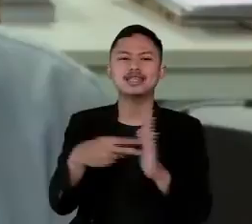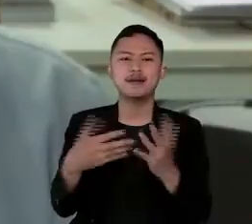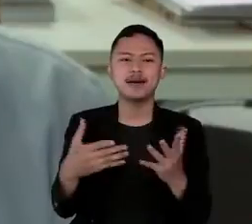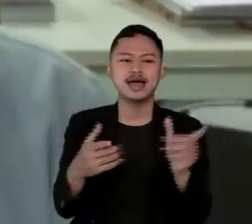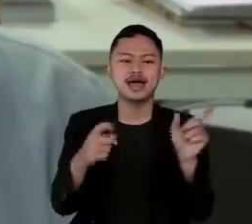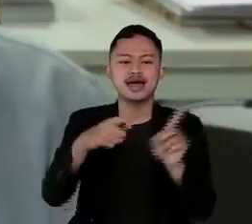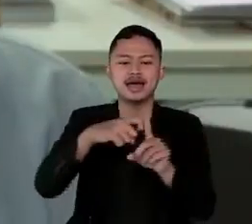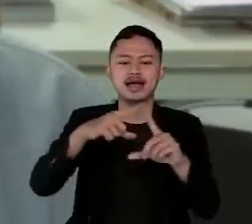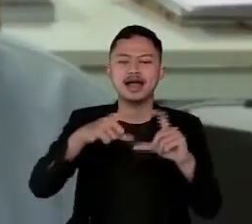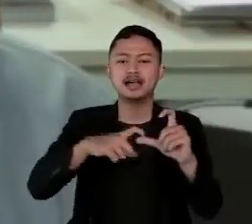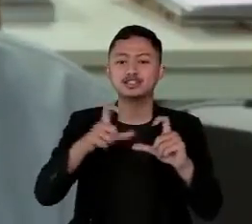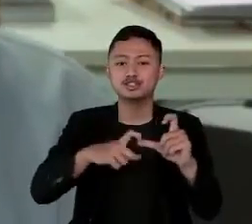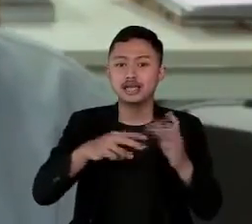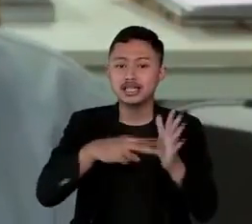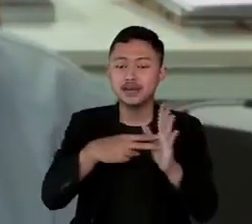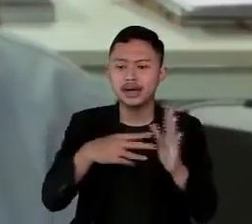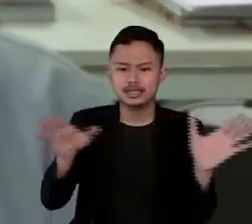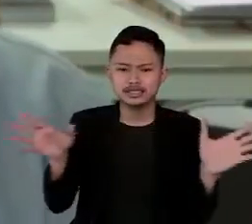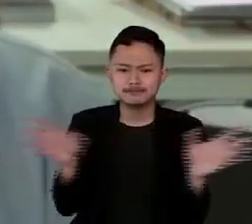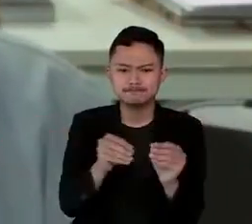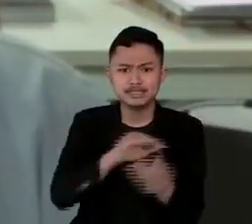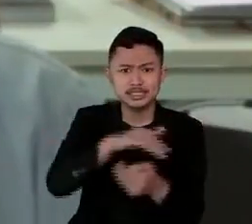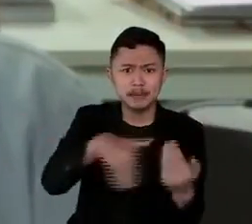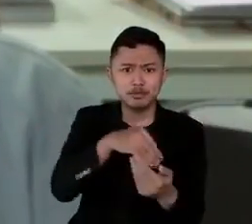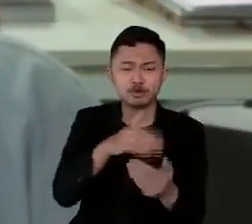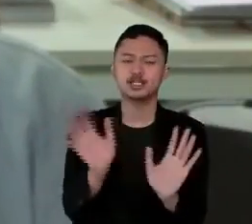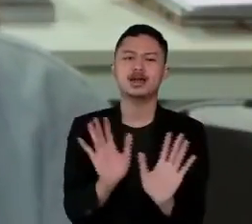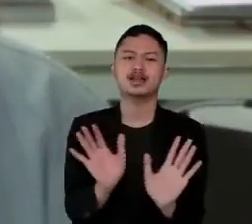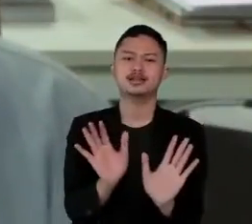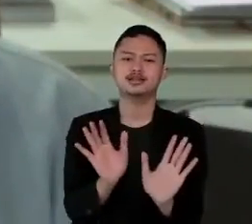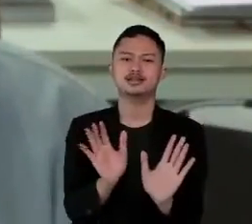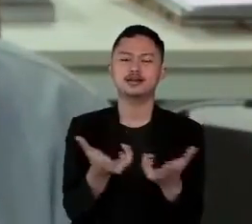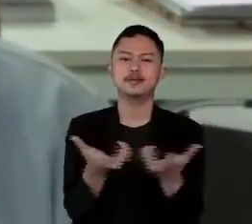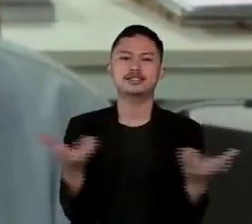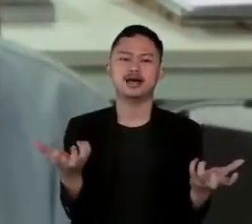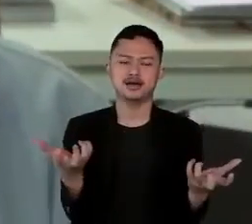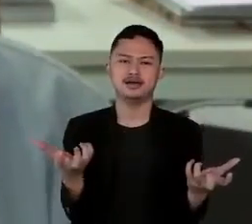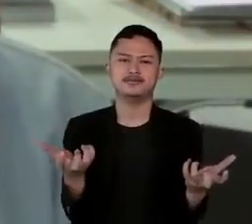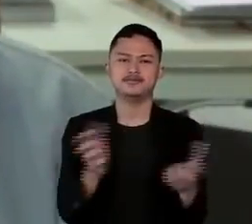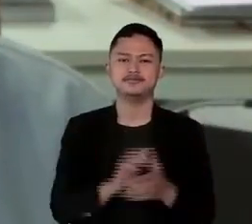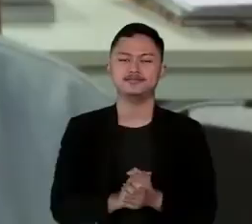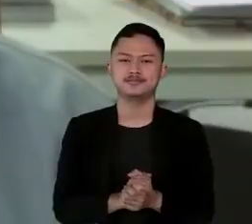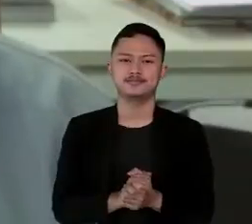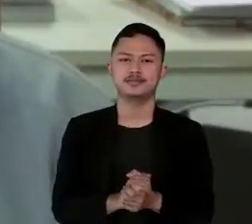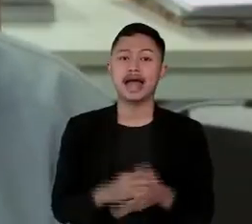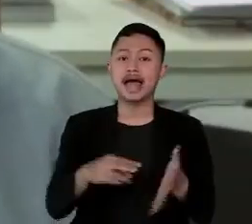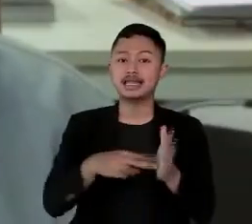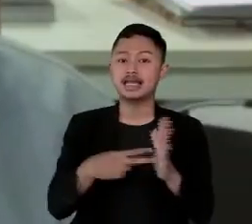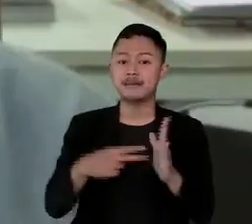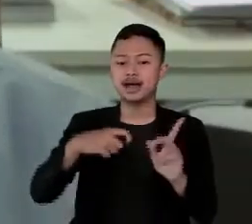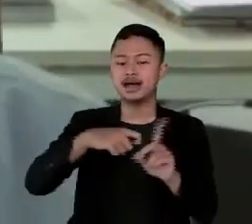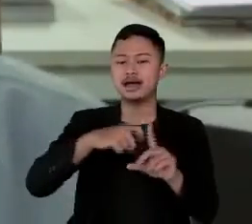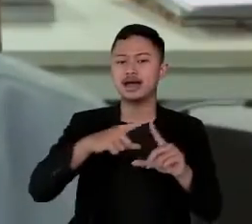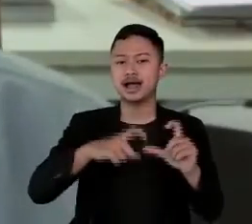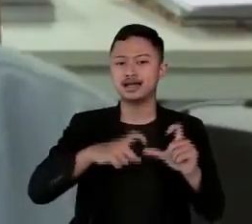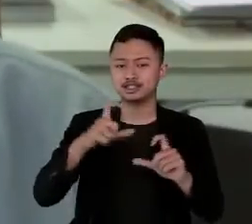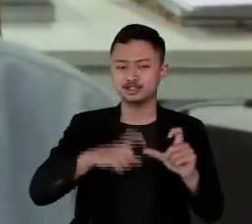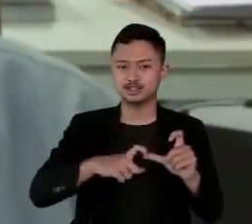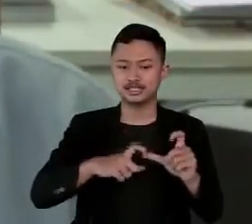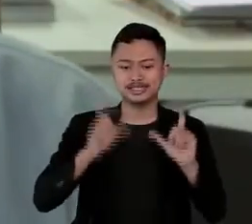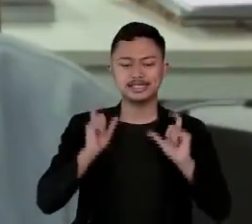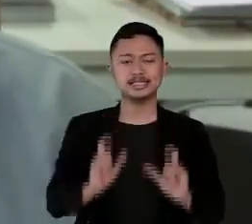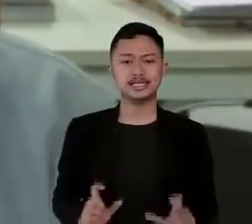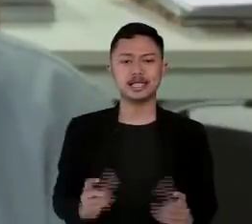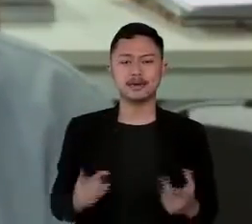kedua yang harus diperlukan di samping tadi redefinisi kasus-kasus itu mestinya adalah mereka yang menunjukkan gejala